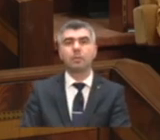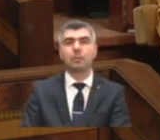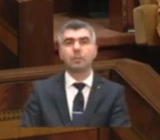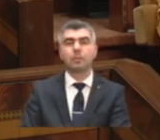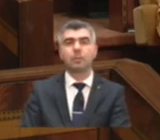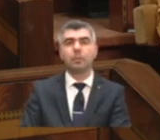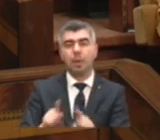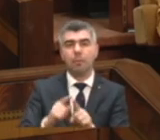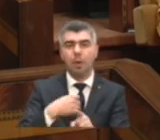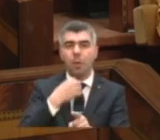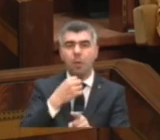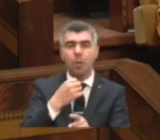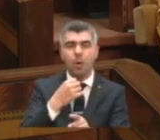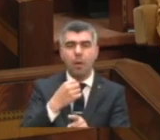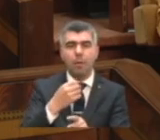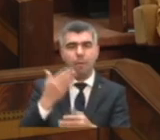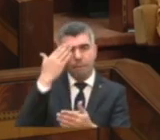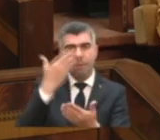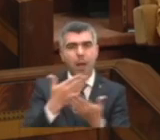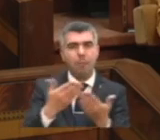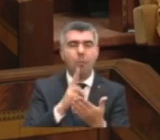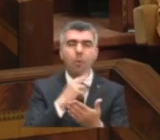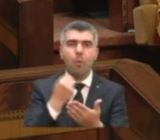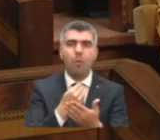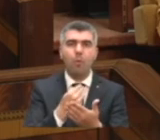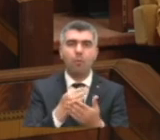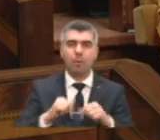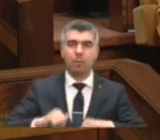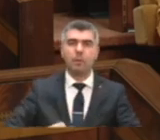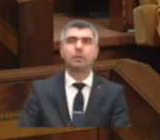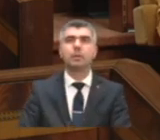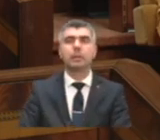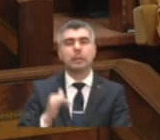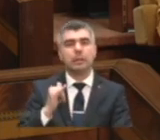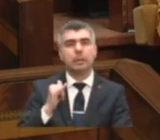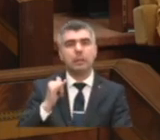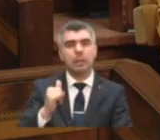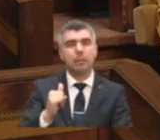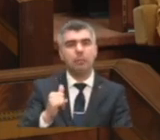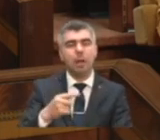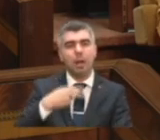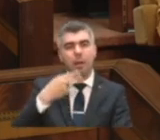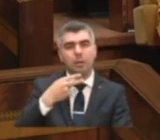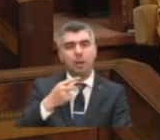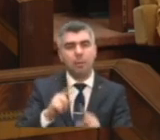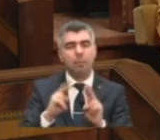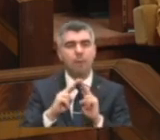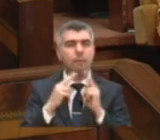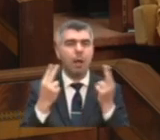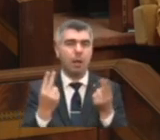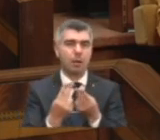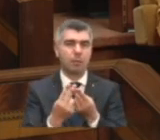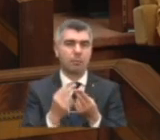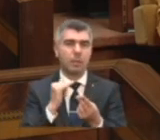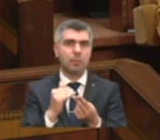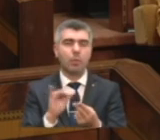بغيت غير نفهم، هذه الحكومة السيد الوزير المحترم دائما لا نهضروا معنا نهضر على الازمات العالميه. ما